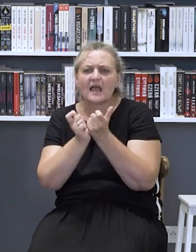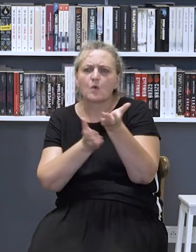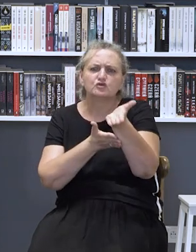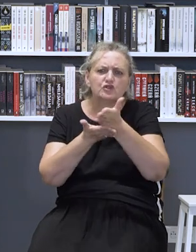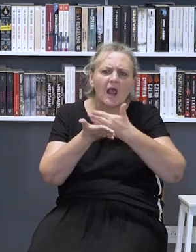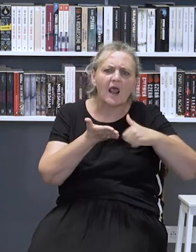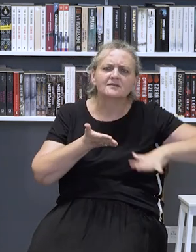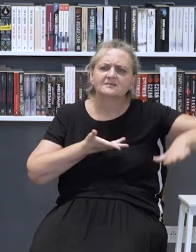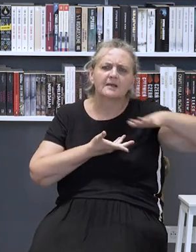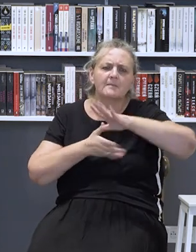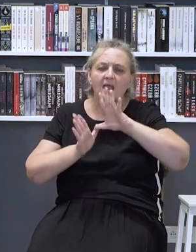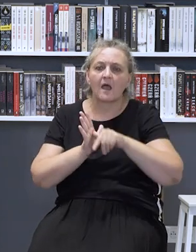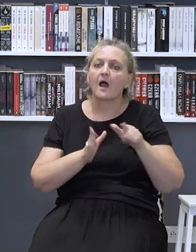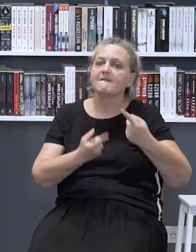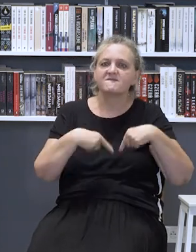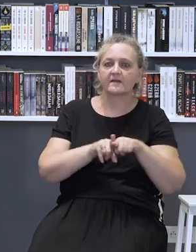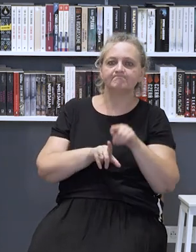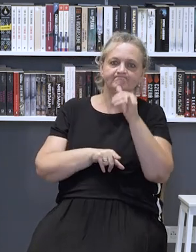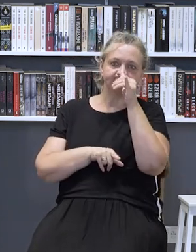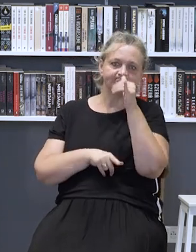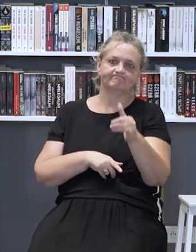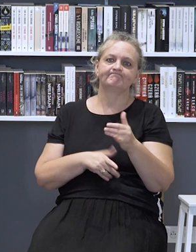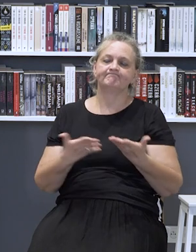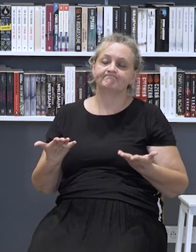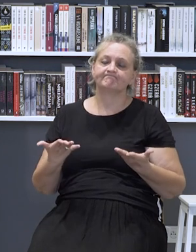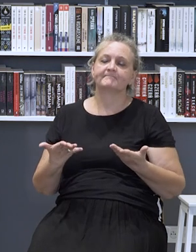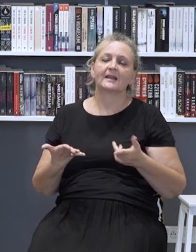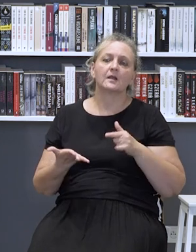miasta, ale nie zdążył tego zrealizować.